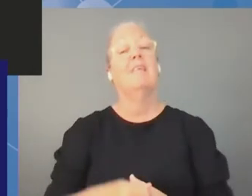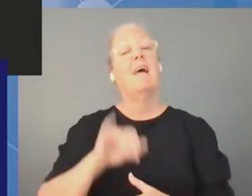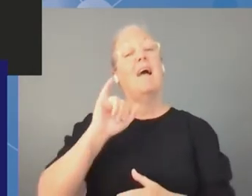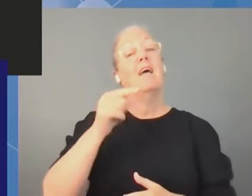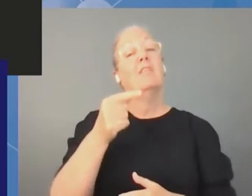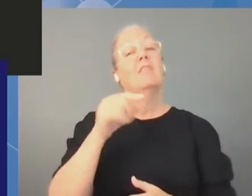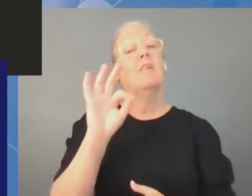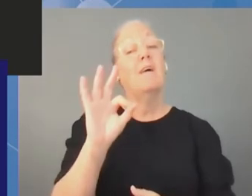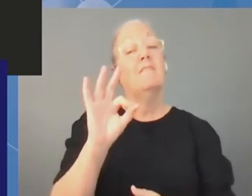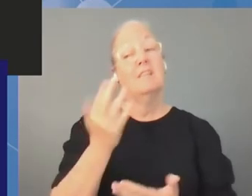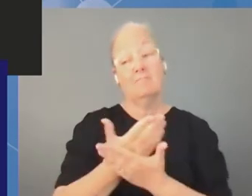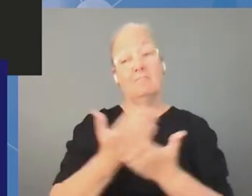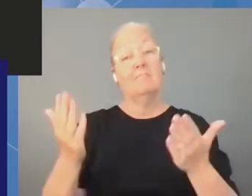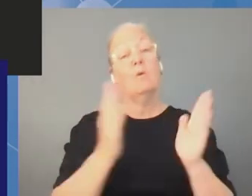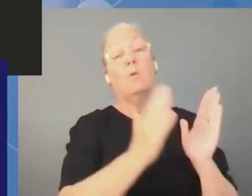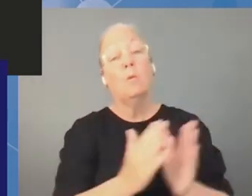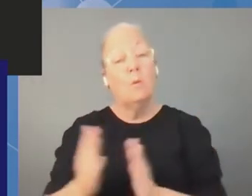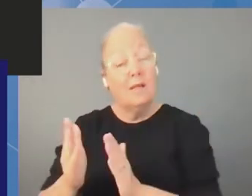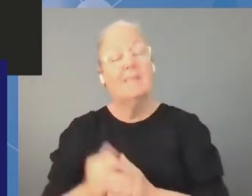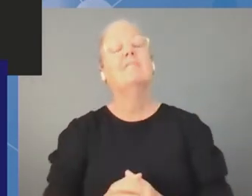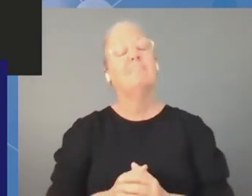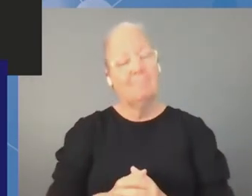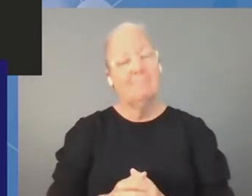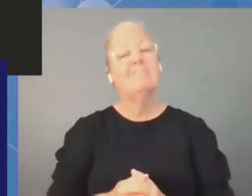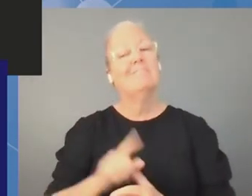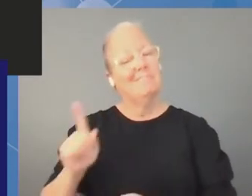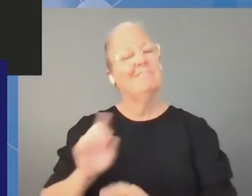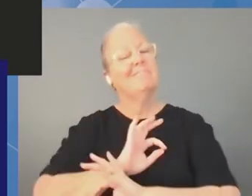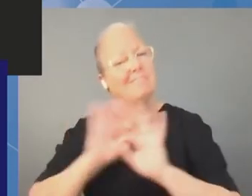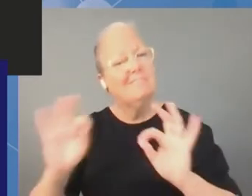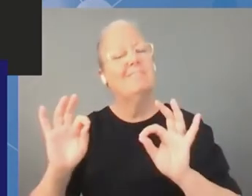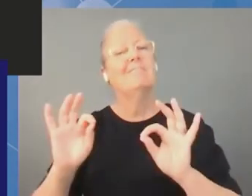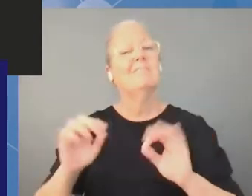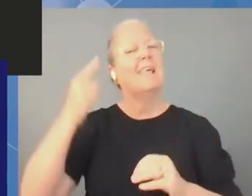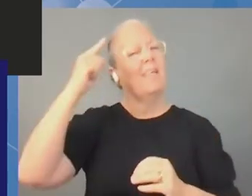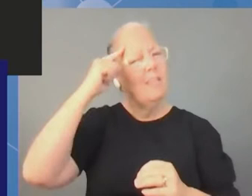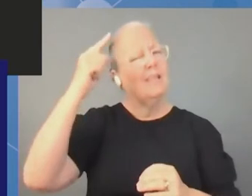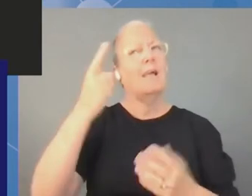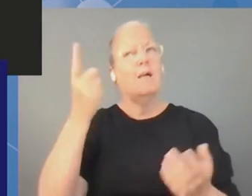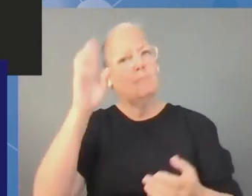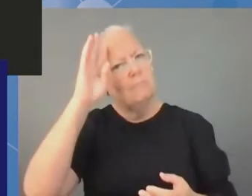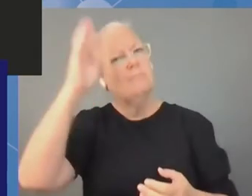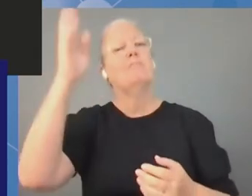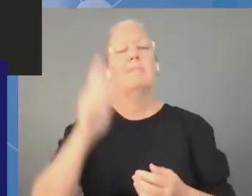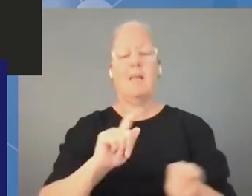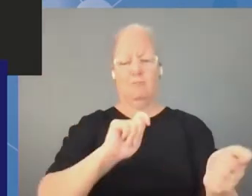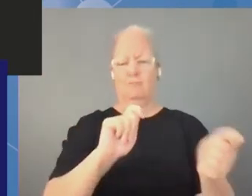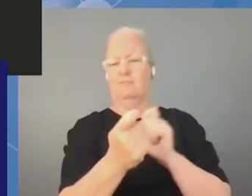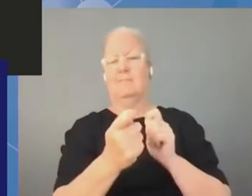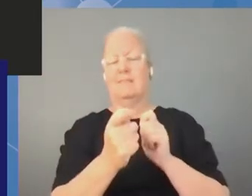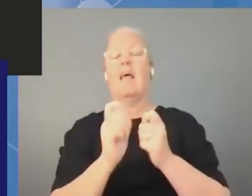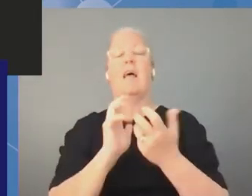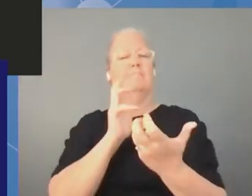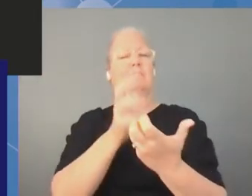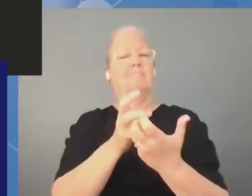网上这个视频，这是一个很好的方法。在今年我们还做了往前走了一步，如